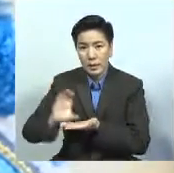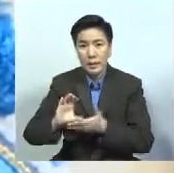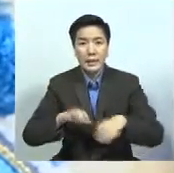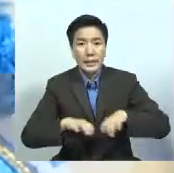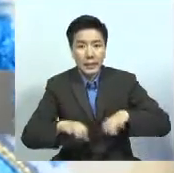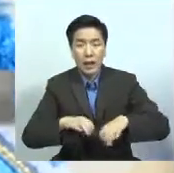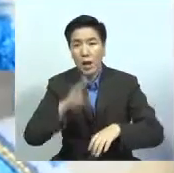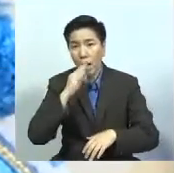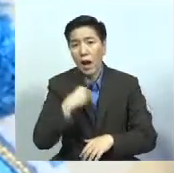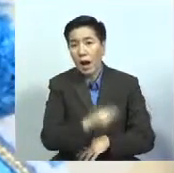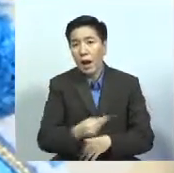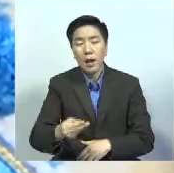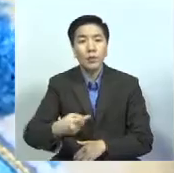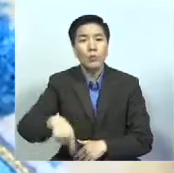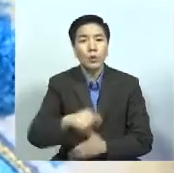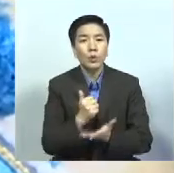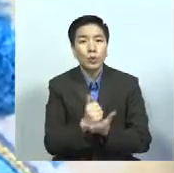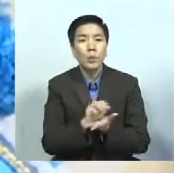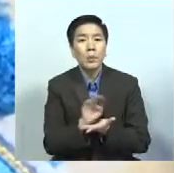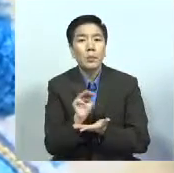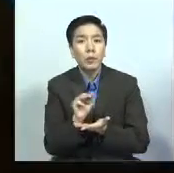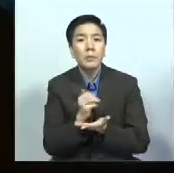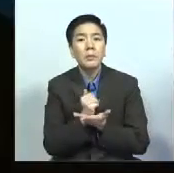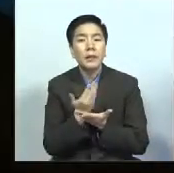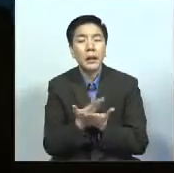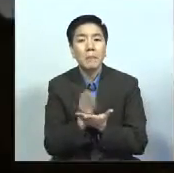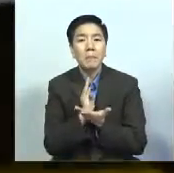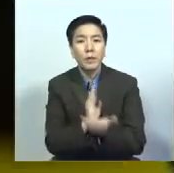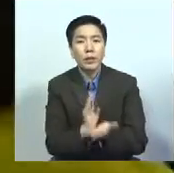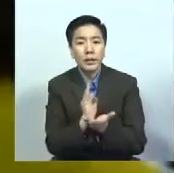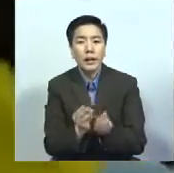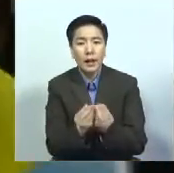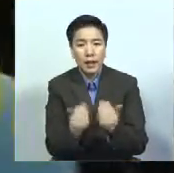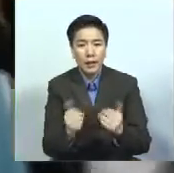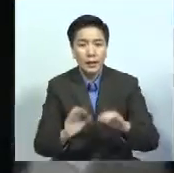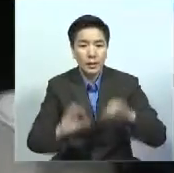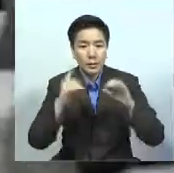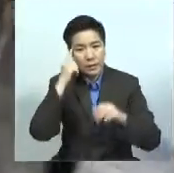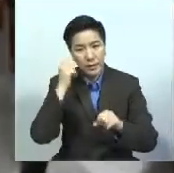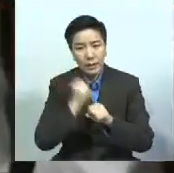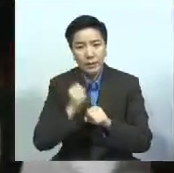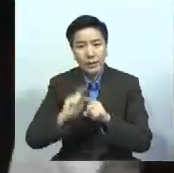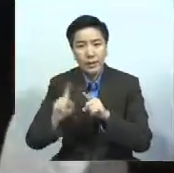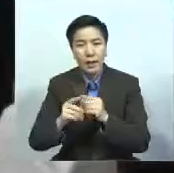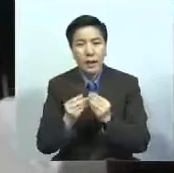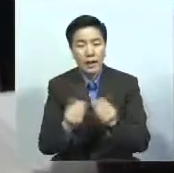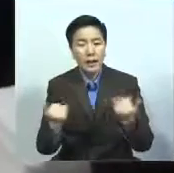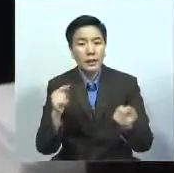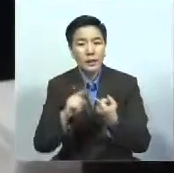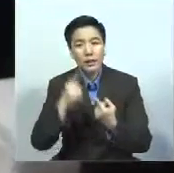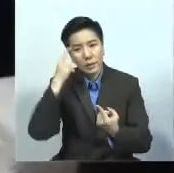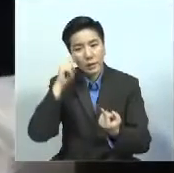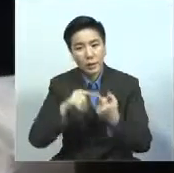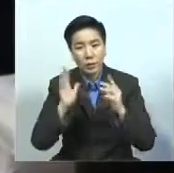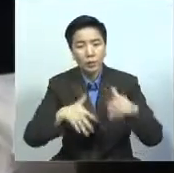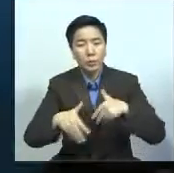ารจัดการก็ขอให้ทุกคนนั้นช่วยกันบริจาคช่วยเหลือมูลนิธิด้วยนะครับโดยยืนยันว่ารัฐบาลนั้นให้ความสำคัญกับการขับเคลื่อนโดยยึดประ